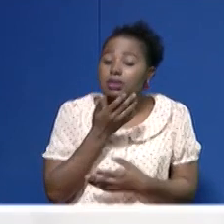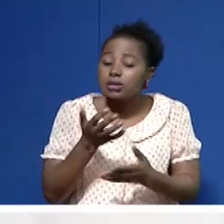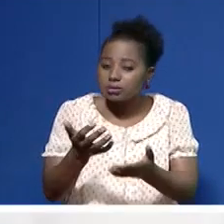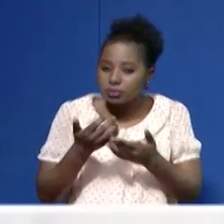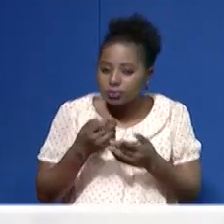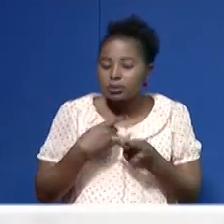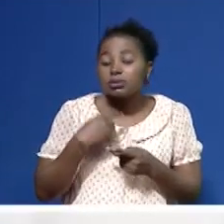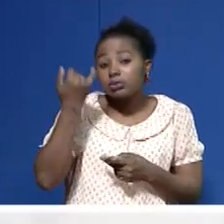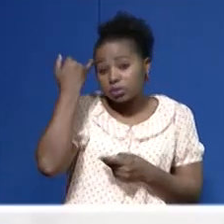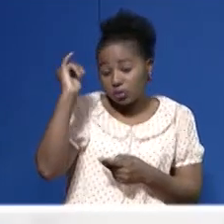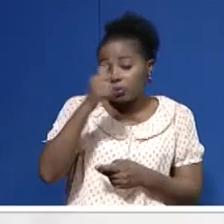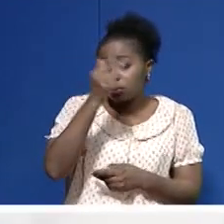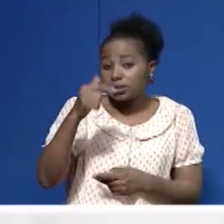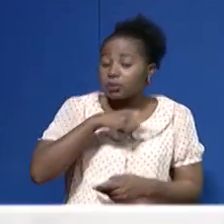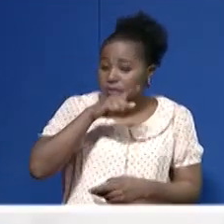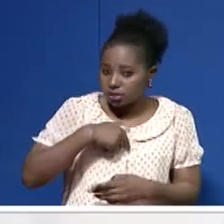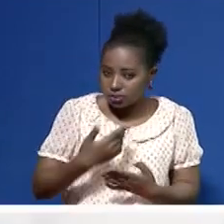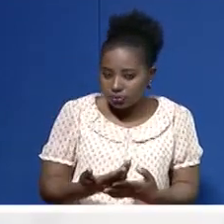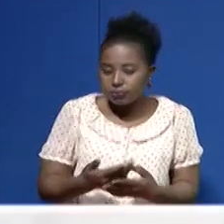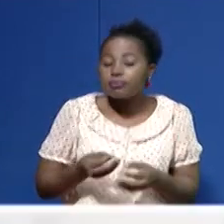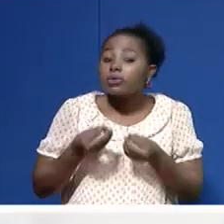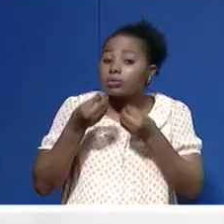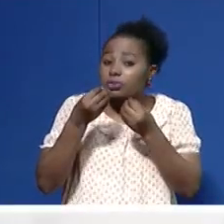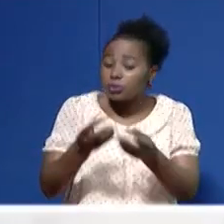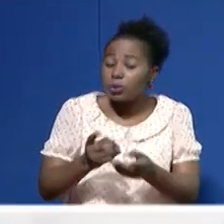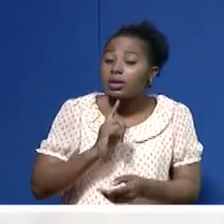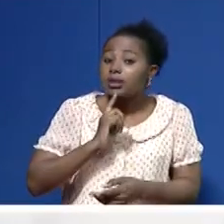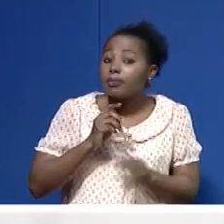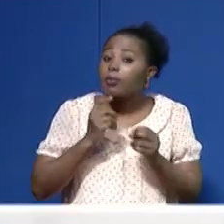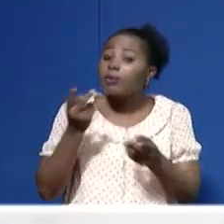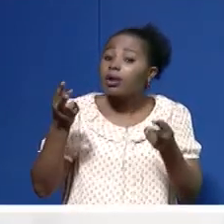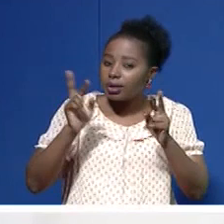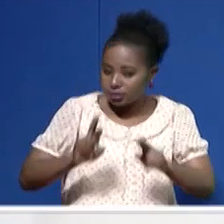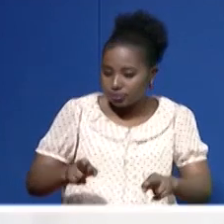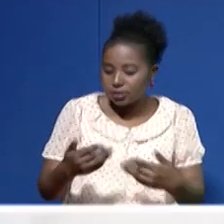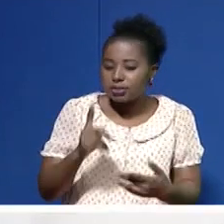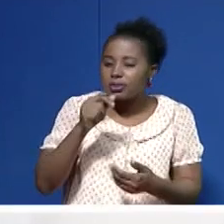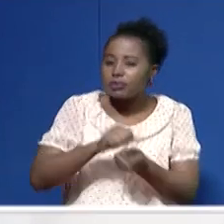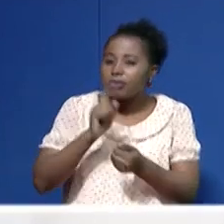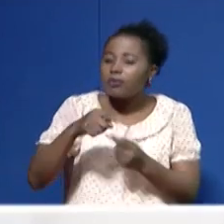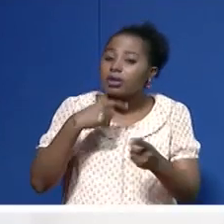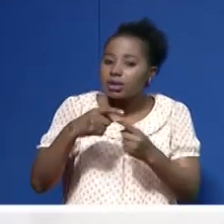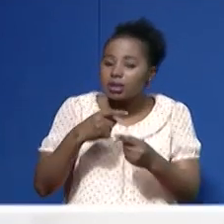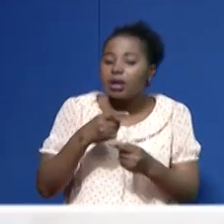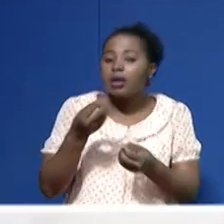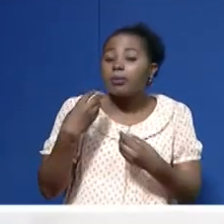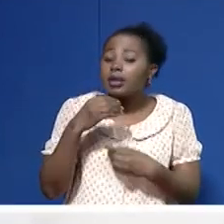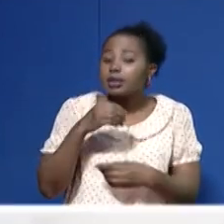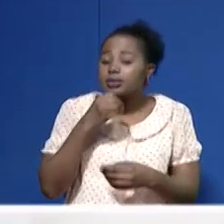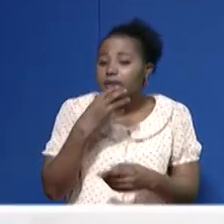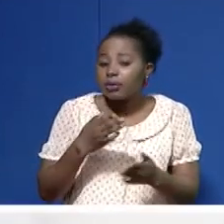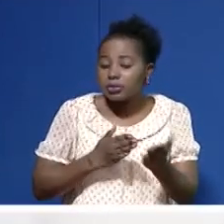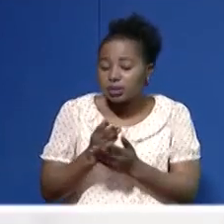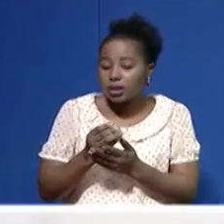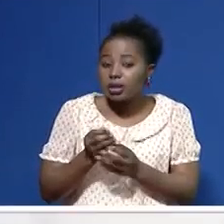na tunashauri Watanzania wenzetu, tumeshatoa tamko rasmi. Kwa hiyo kuna vitu tunaendelea kuelimishana kupitia mitandao ya kijamii